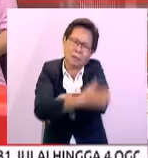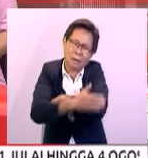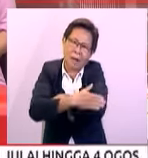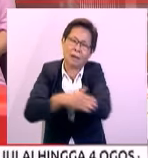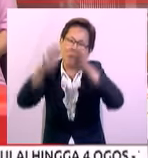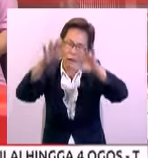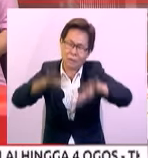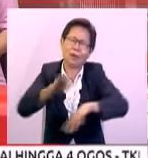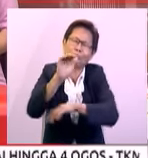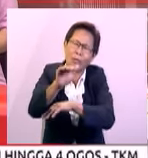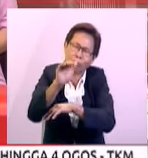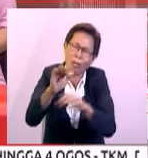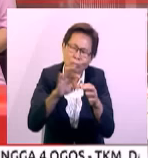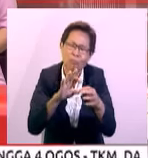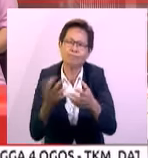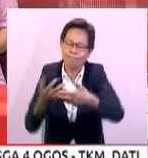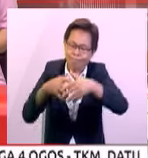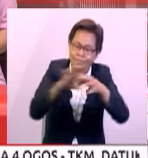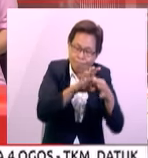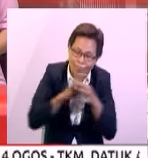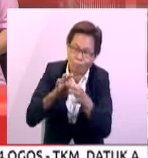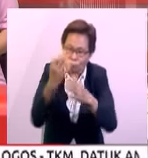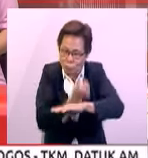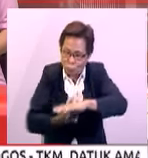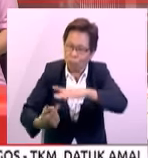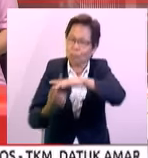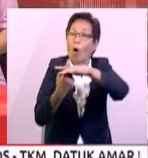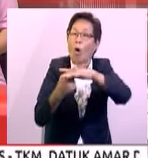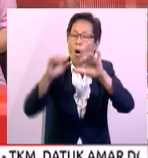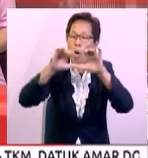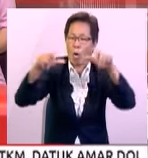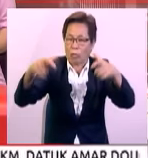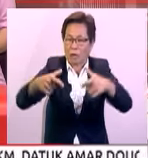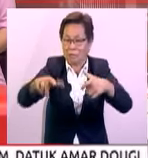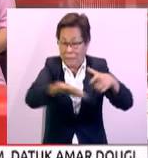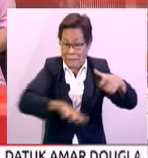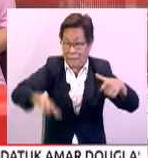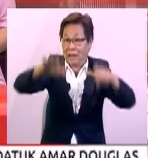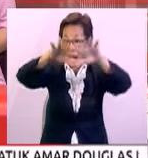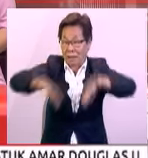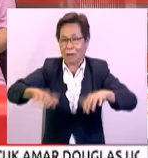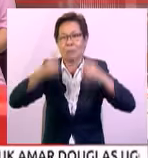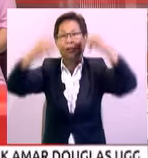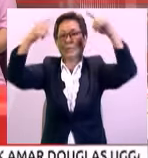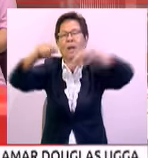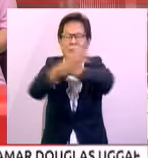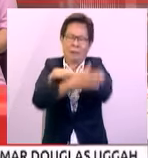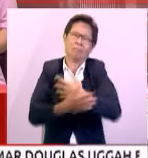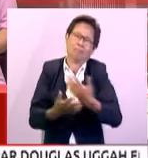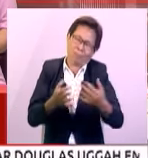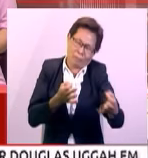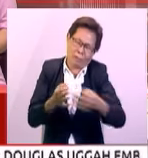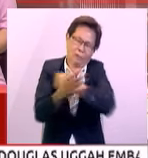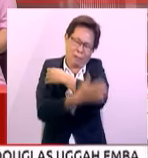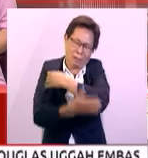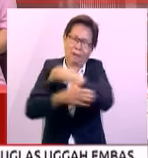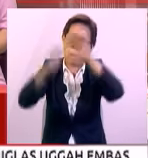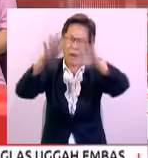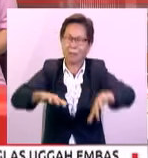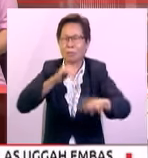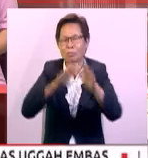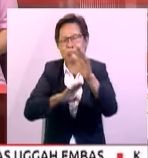ASEAN agar bersatu dalam mewujudkan sebuah organisasi serantau yang berjaya. Jelasnya, walaupun negara-negara ASEAN tidak mencatatkan